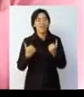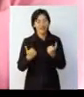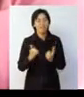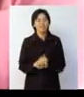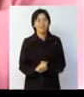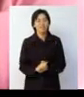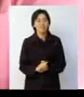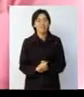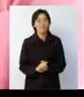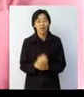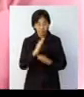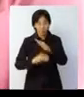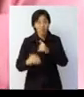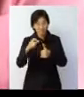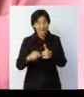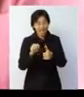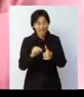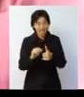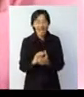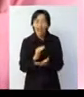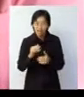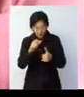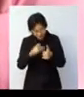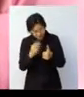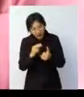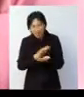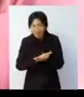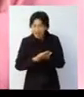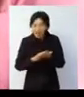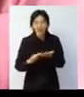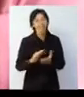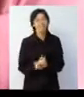ายน้องก็สะอาดสะอ้านการดูแล